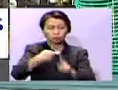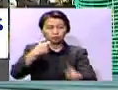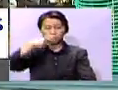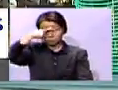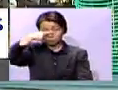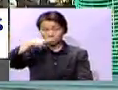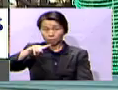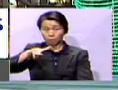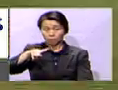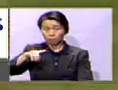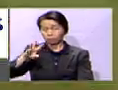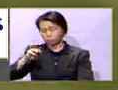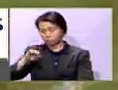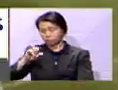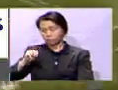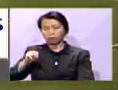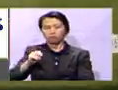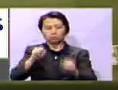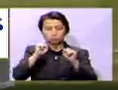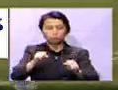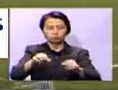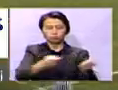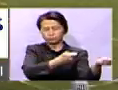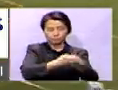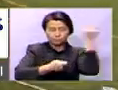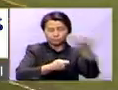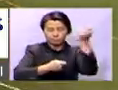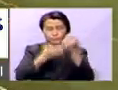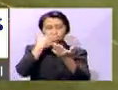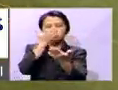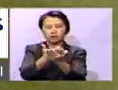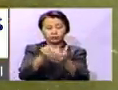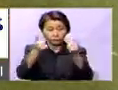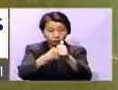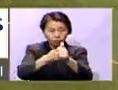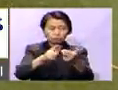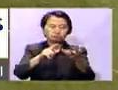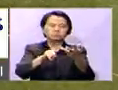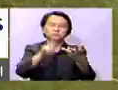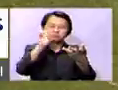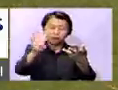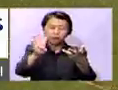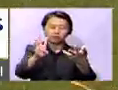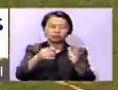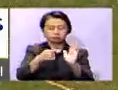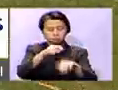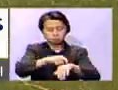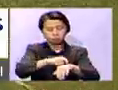Thailand, Minkamon Kumpon, yang hanya mampu melakukan balingan terbaik di balingan pertama dan keempat dengan